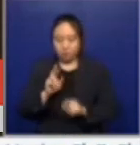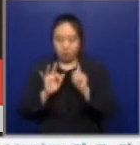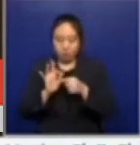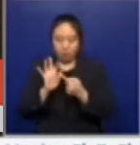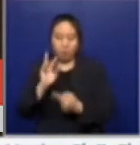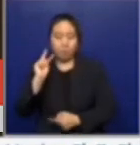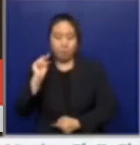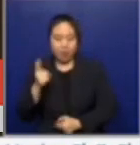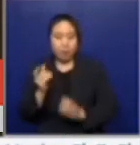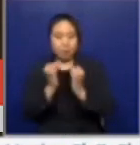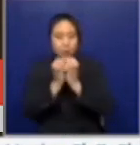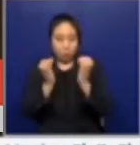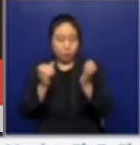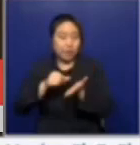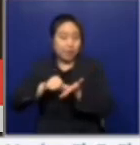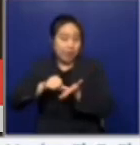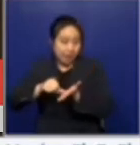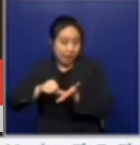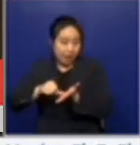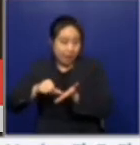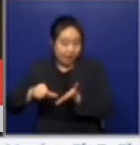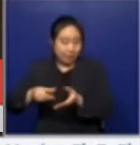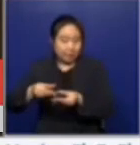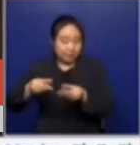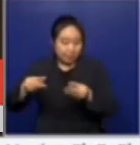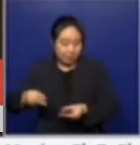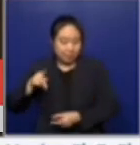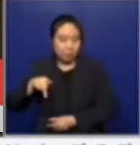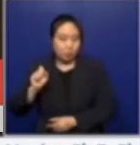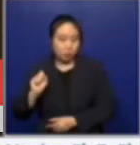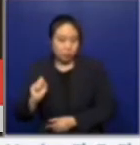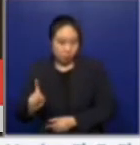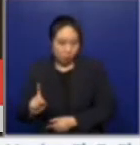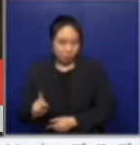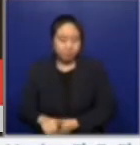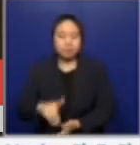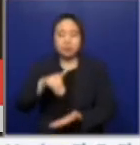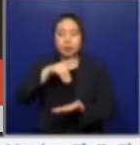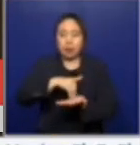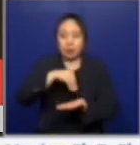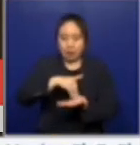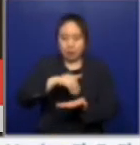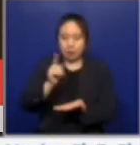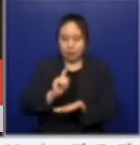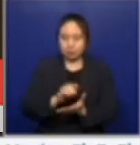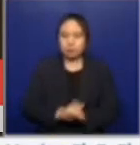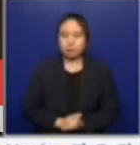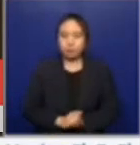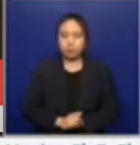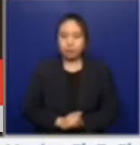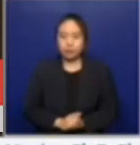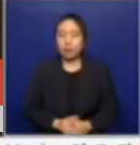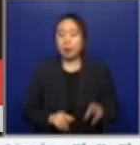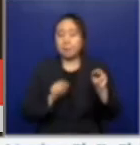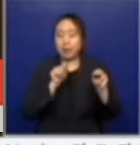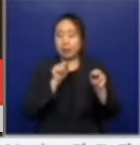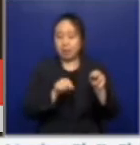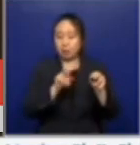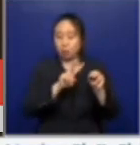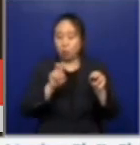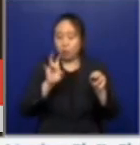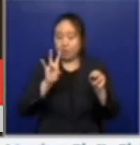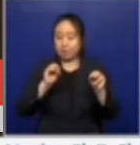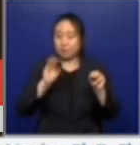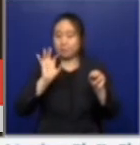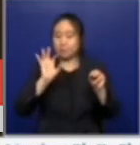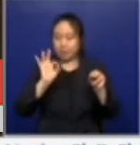ไทยแก้ไขเพิ่มเติมฉบับที่พุทธศักราชหลักการยกเลิกมาตรา279